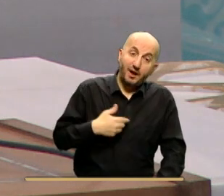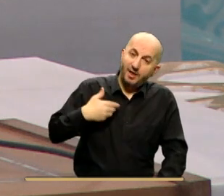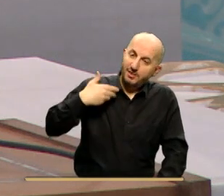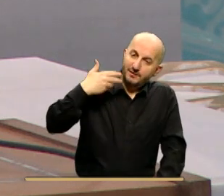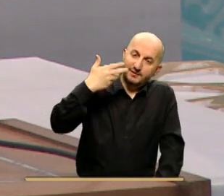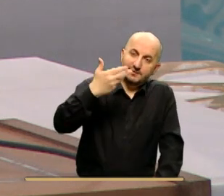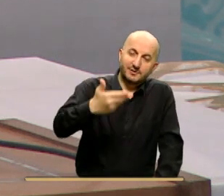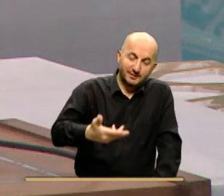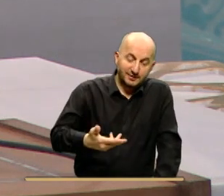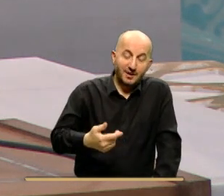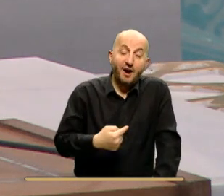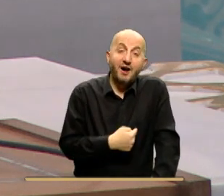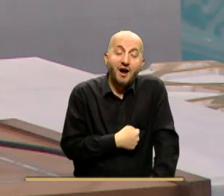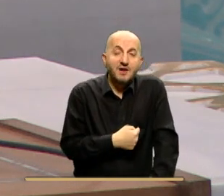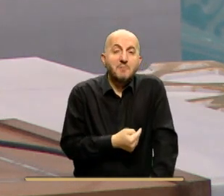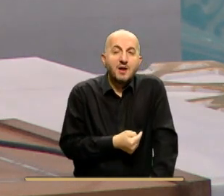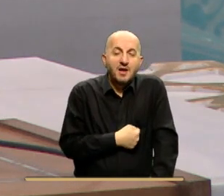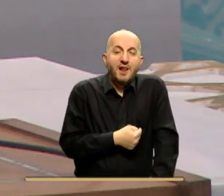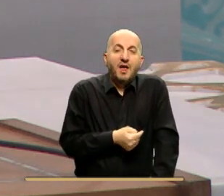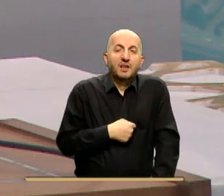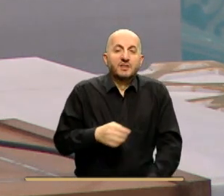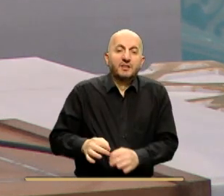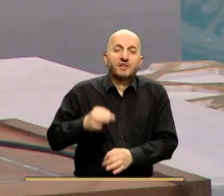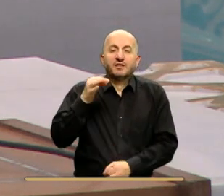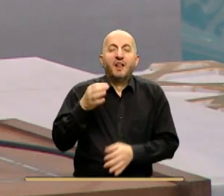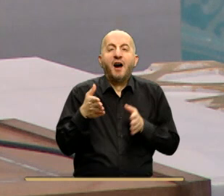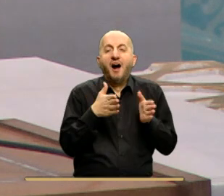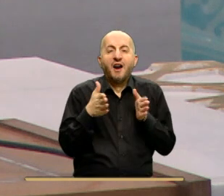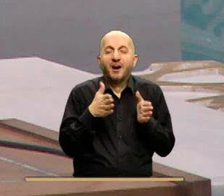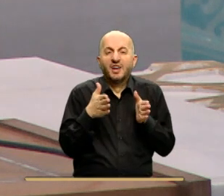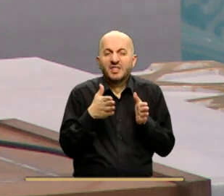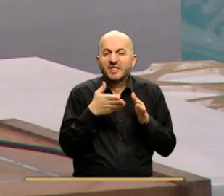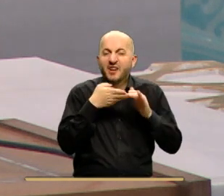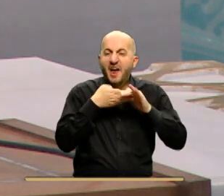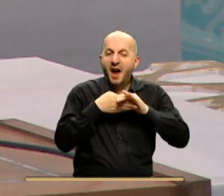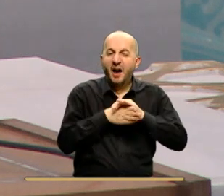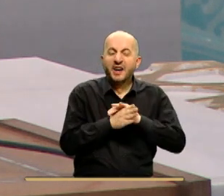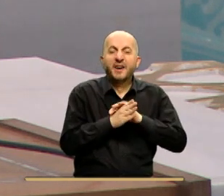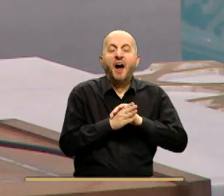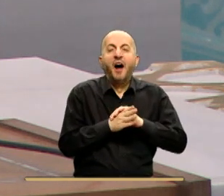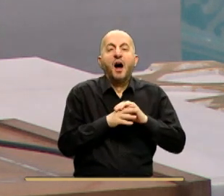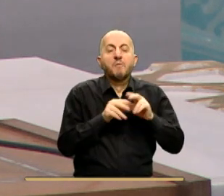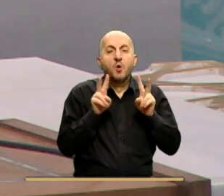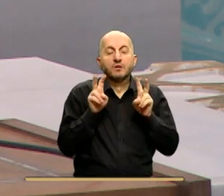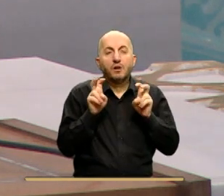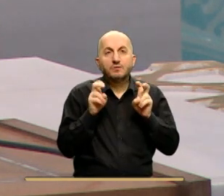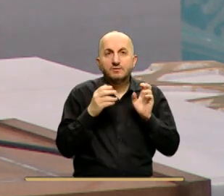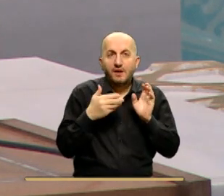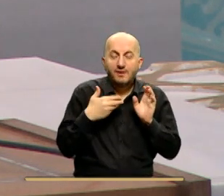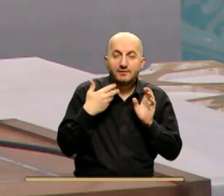kastedildiğini, bu kalp ile insan arasına giren ve bu konuda